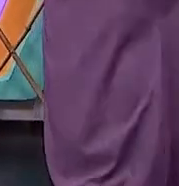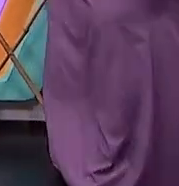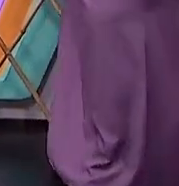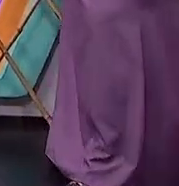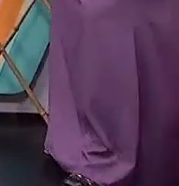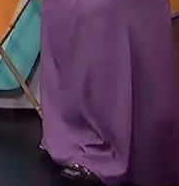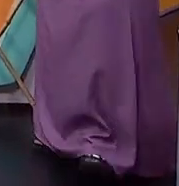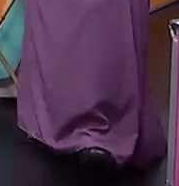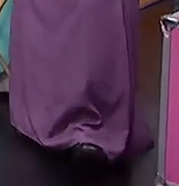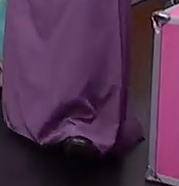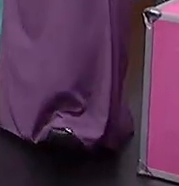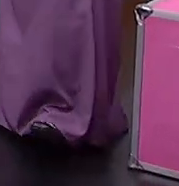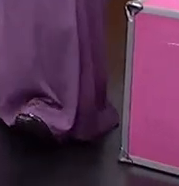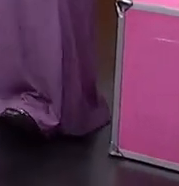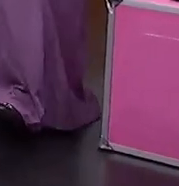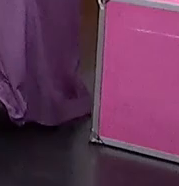ruang